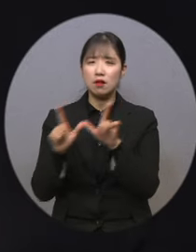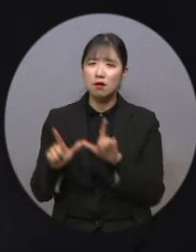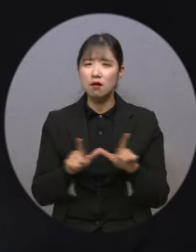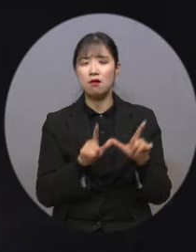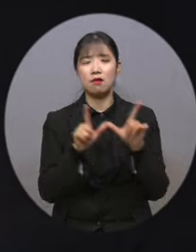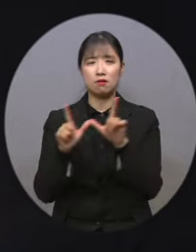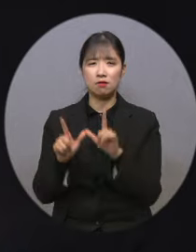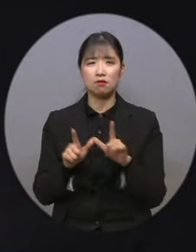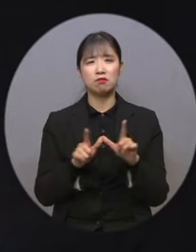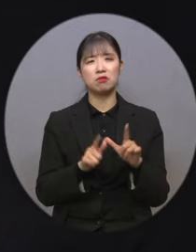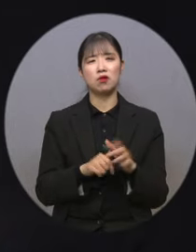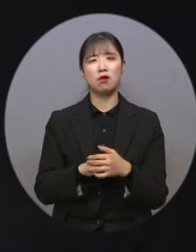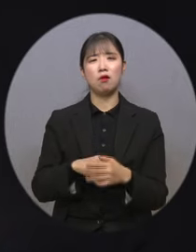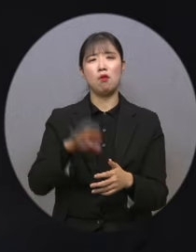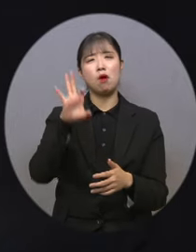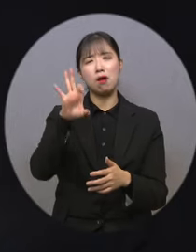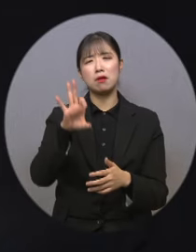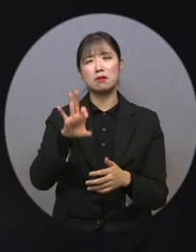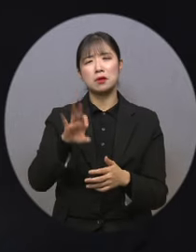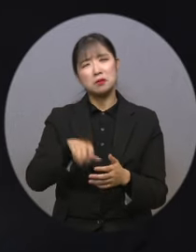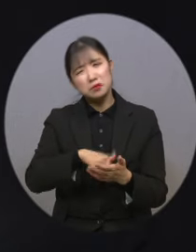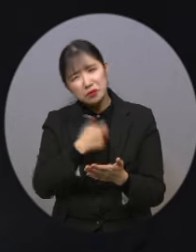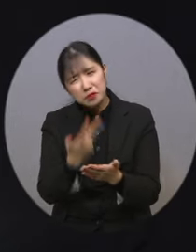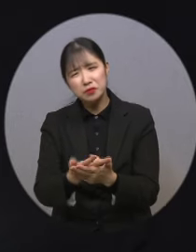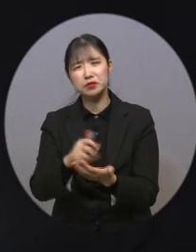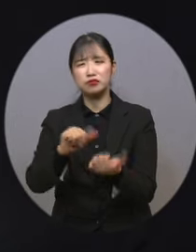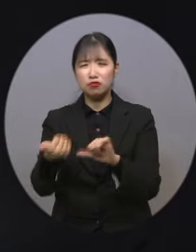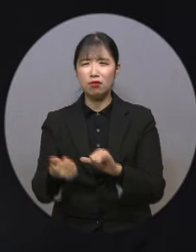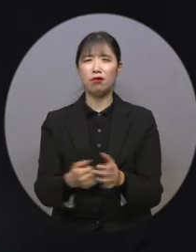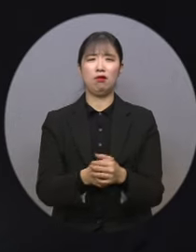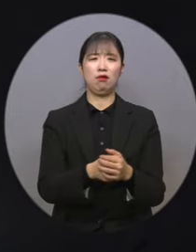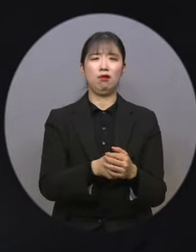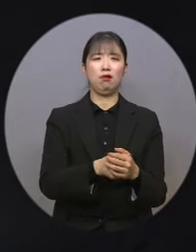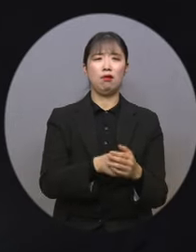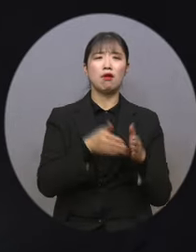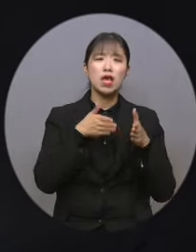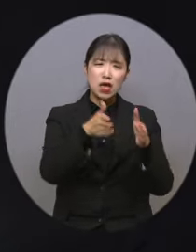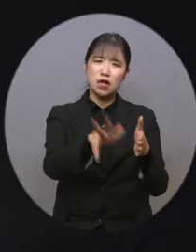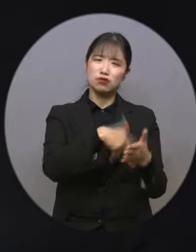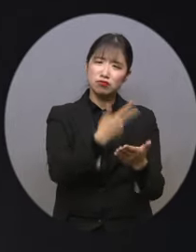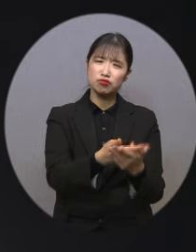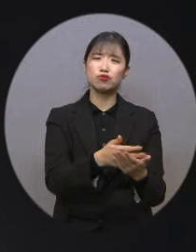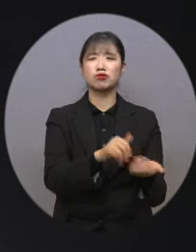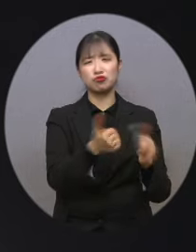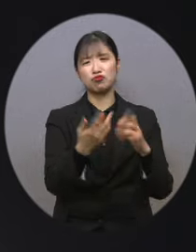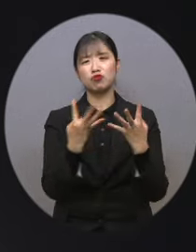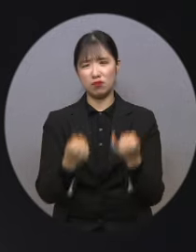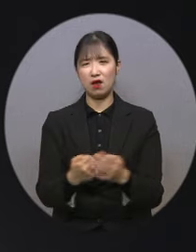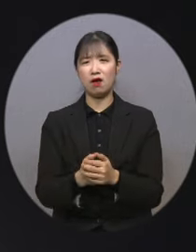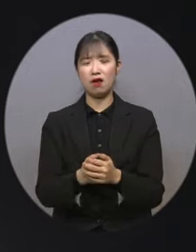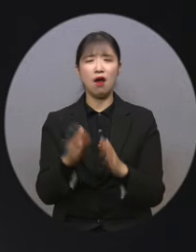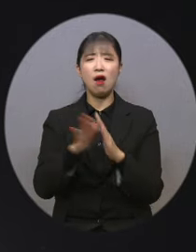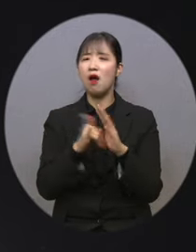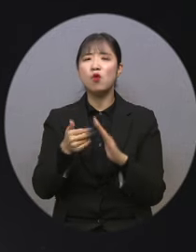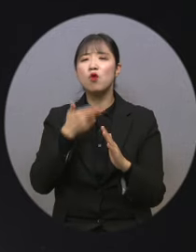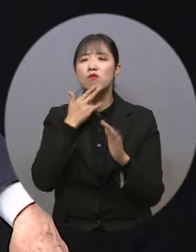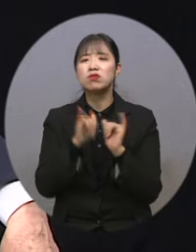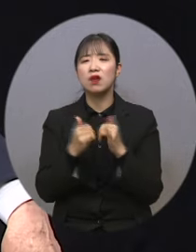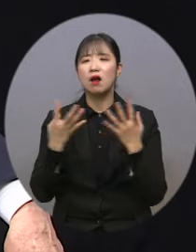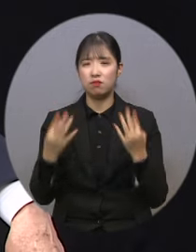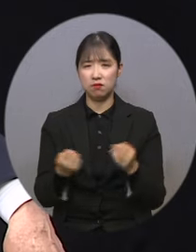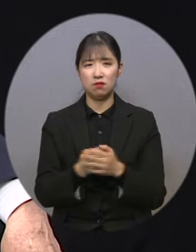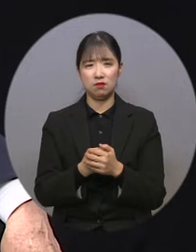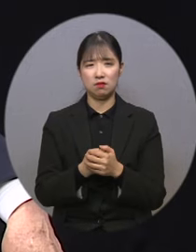그냥 화장실에서 돌아가시고 길에서 쓰러지고 가족이 없는 사람이 많아요 1인 가정의 많죠 그래서 우리가 옛날에는